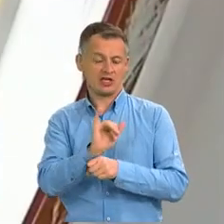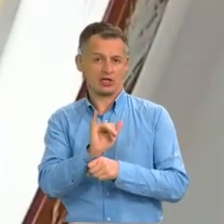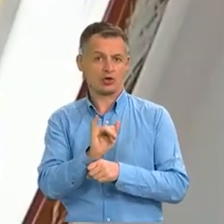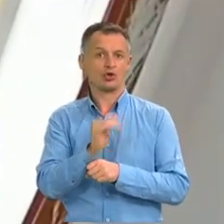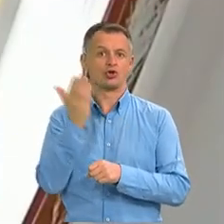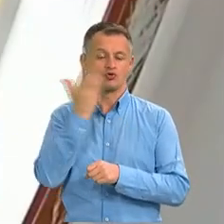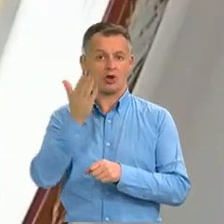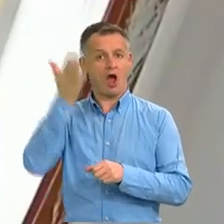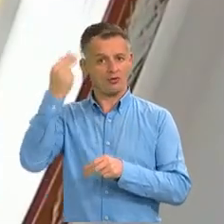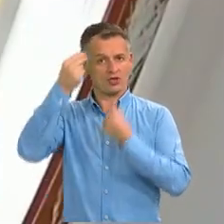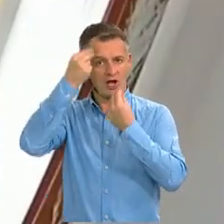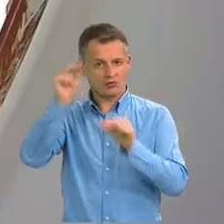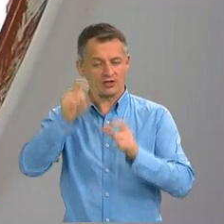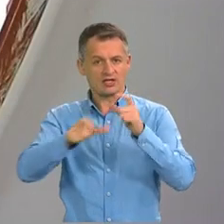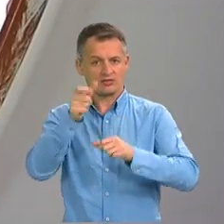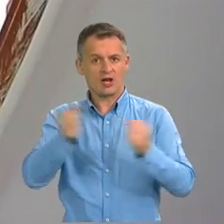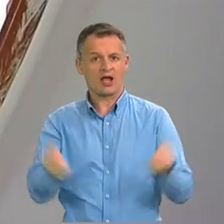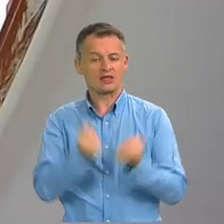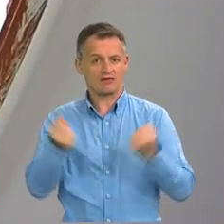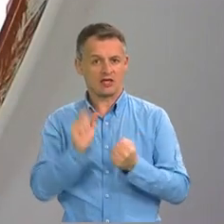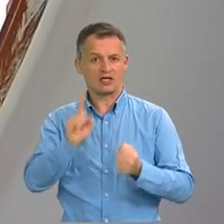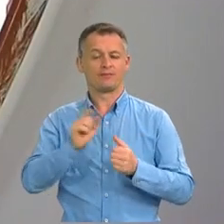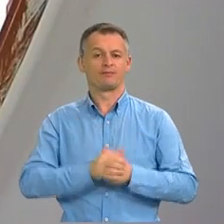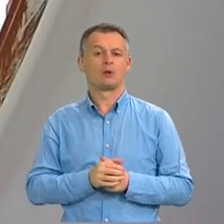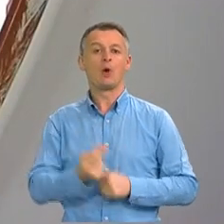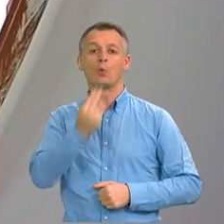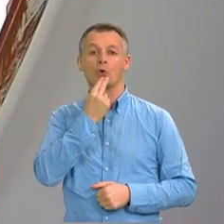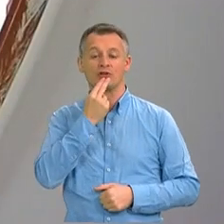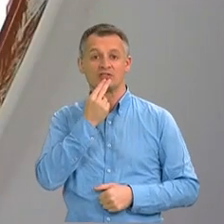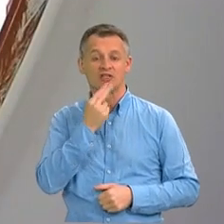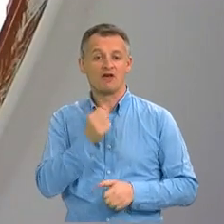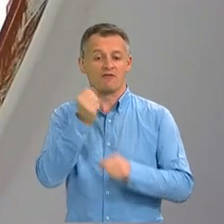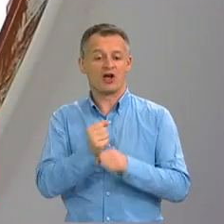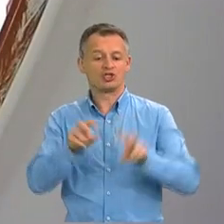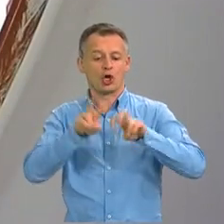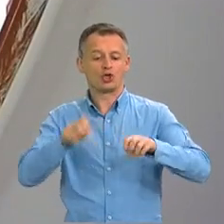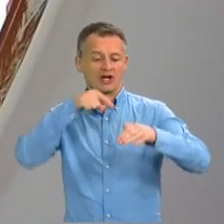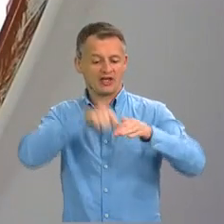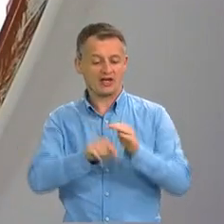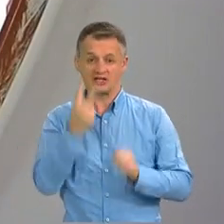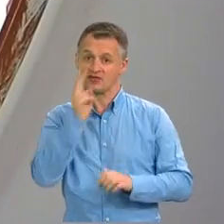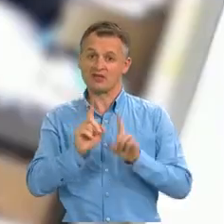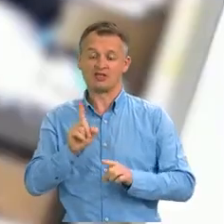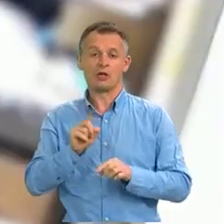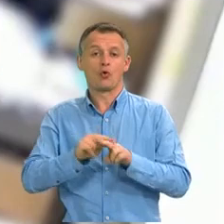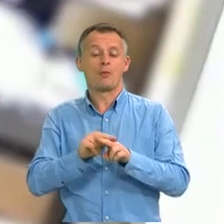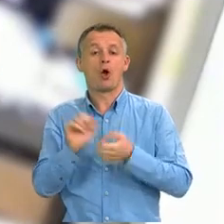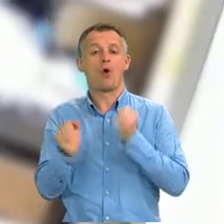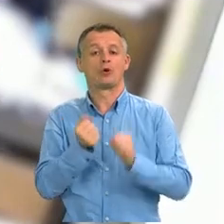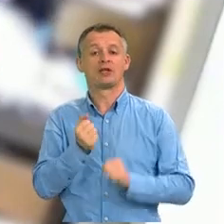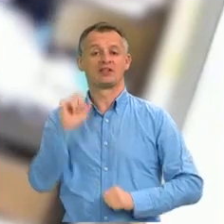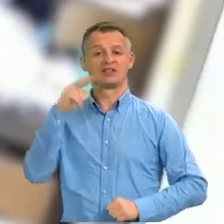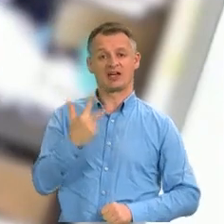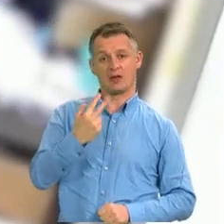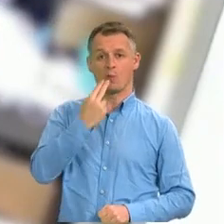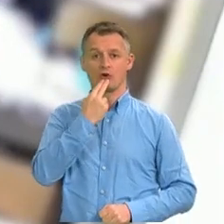informat cu privire la efectuarea activității în cauză. Poliția din Ilfov face acum anchetă internă pentru a vedea dacă modul în care au procedat cei 3 polițiști a